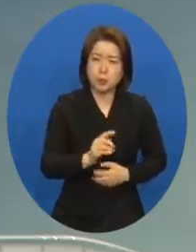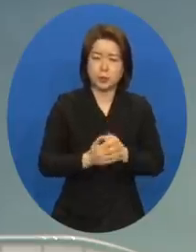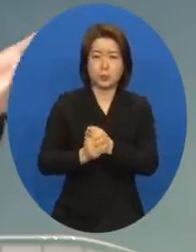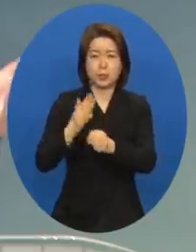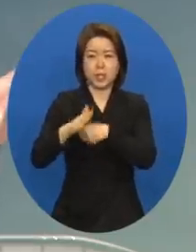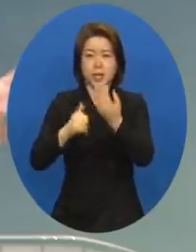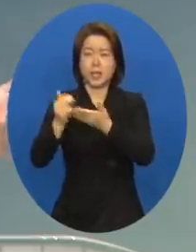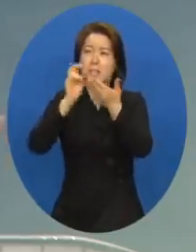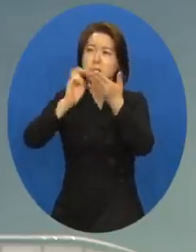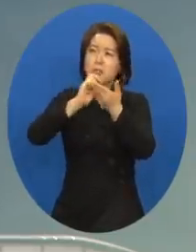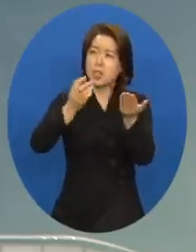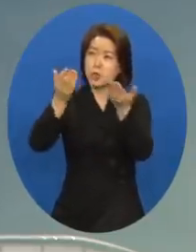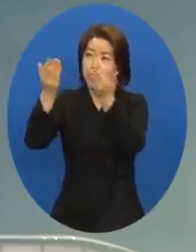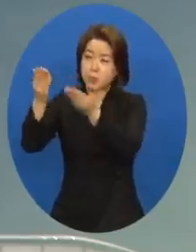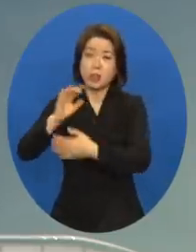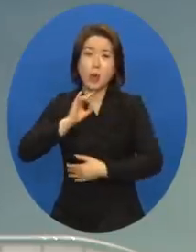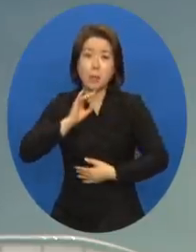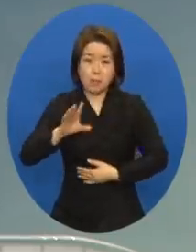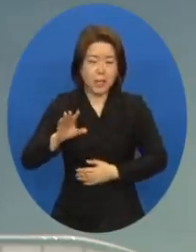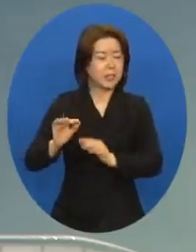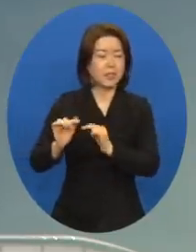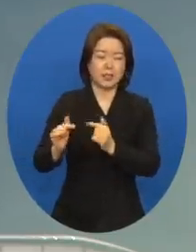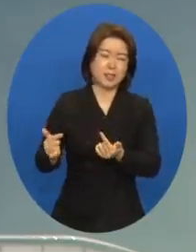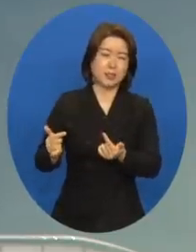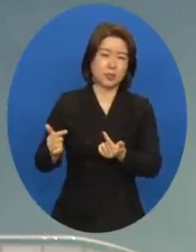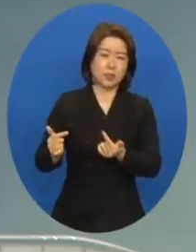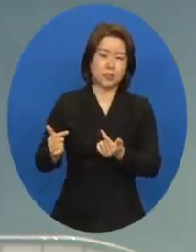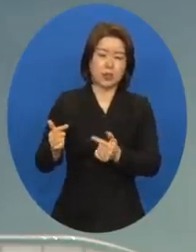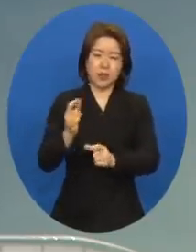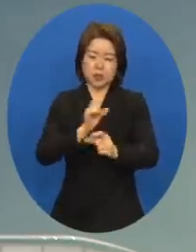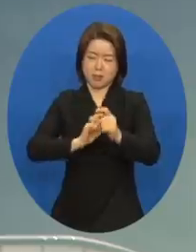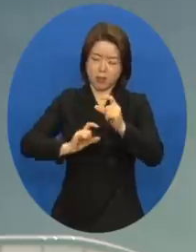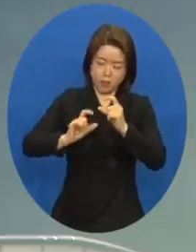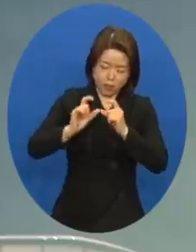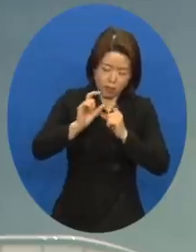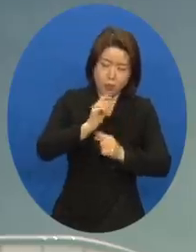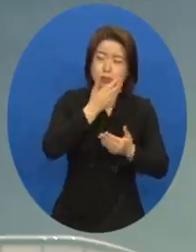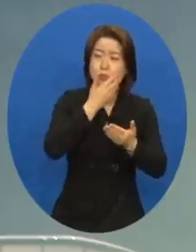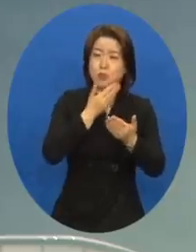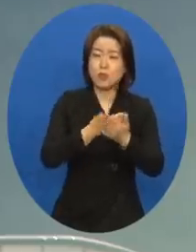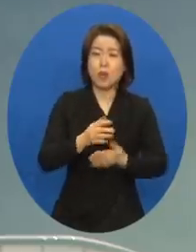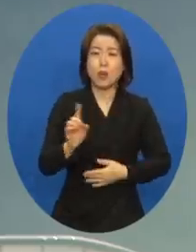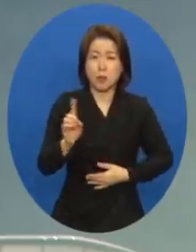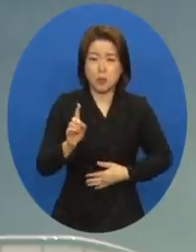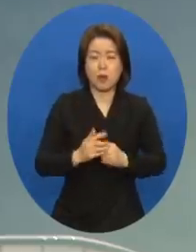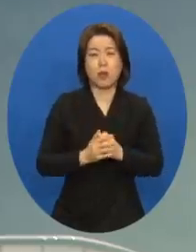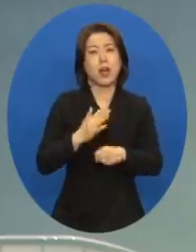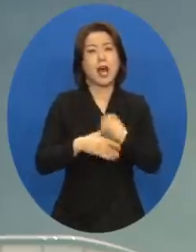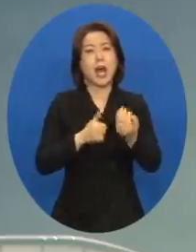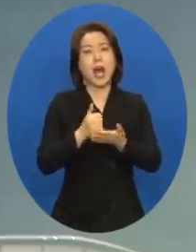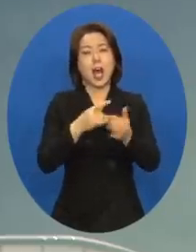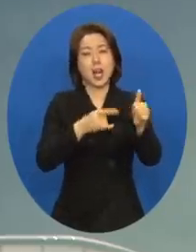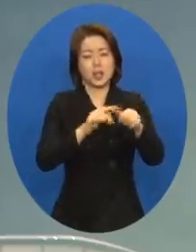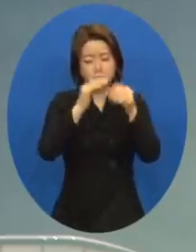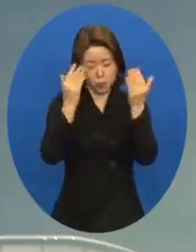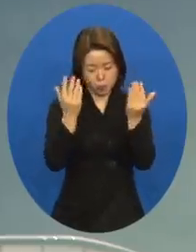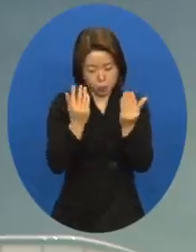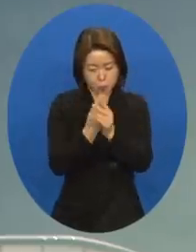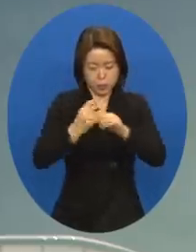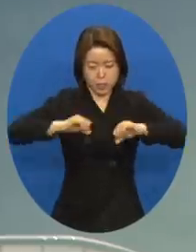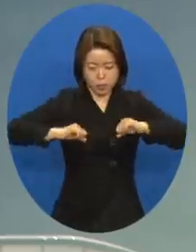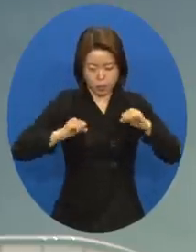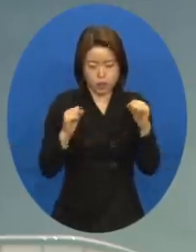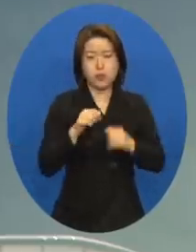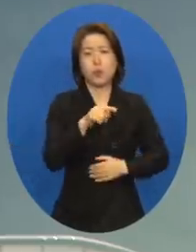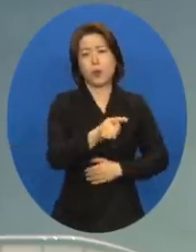하나님을 찬송하는 것만 아닙니다. 훨씬 더 중요한 것은 하나님께 온전히 순종하는